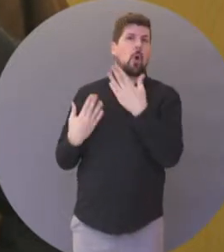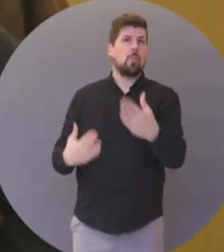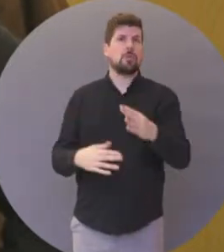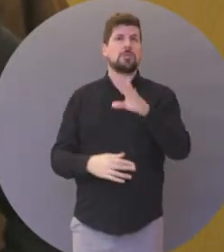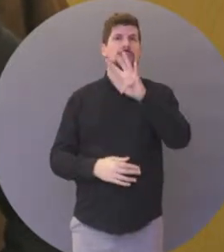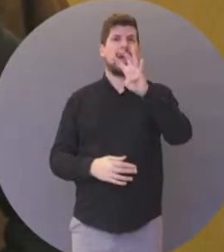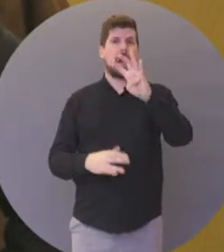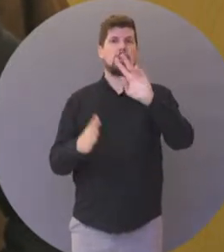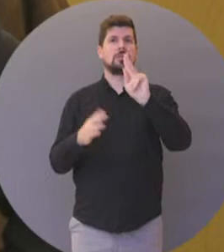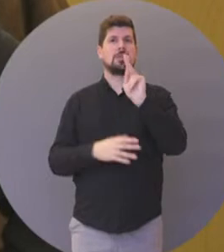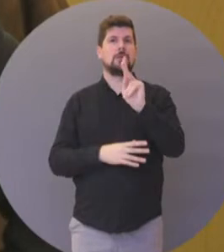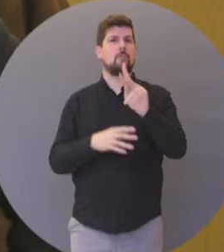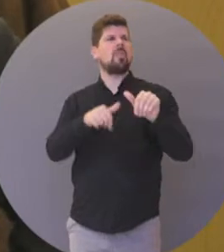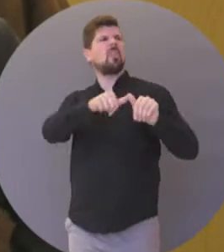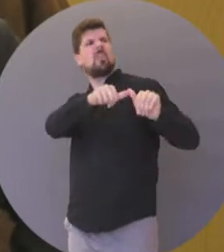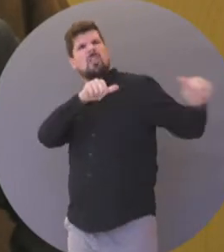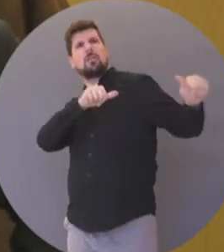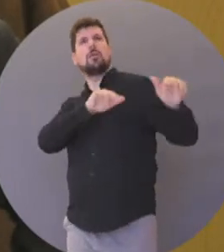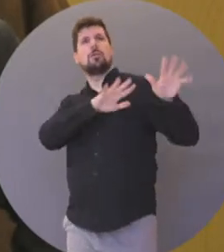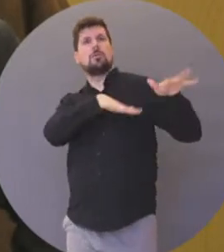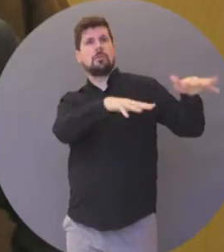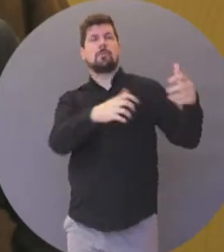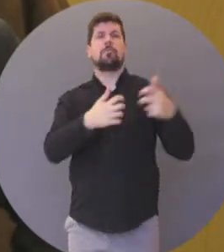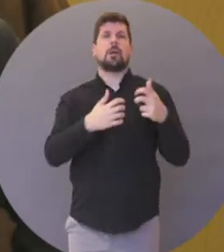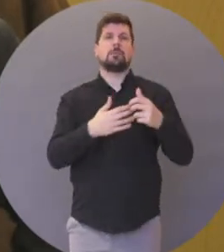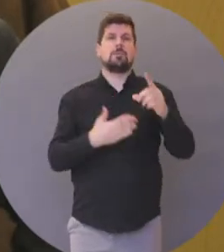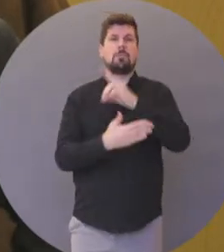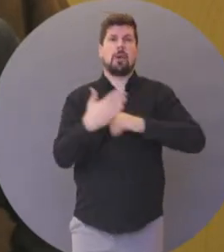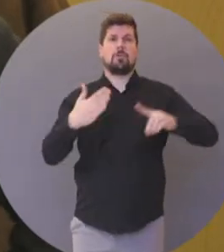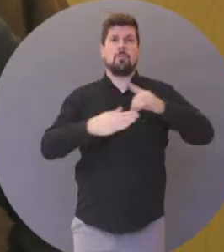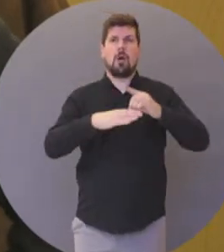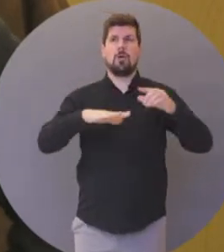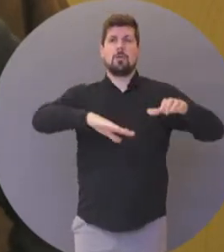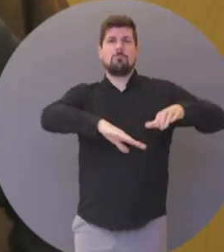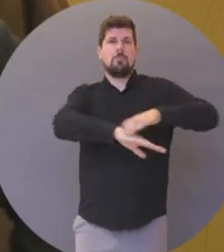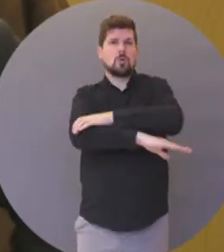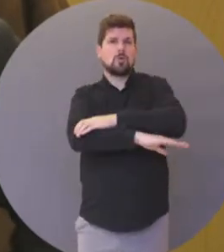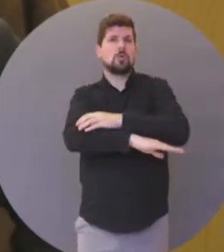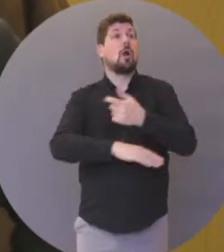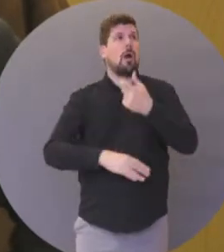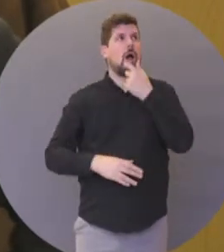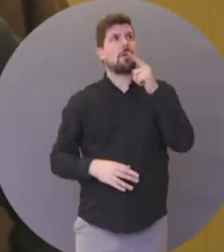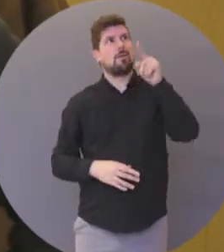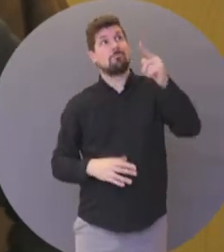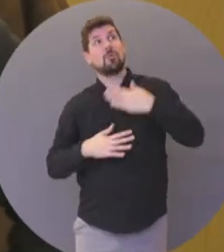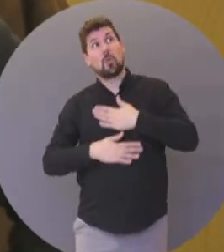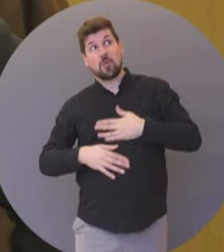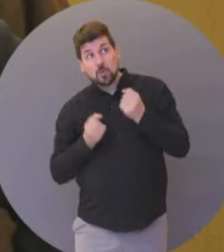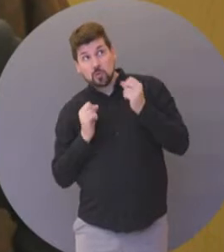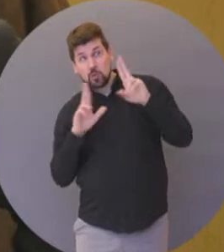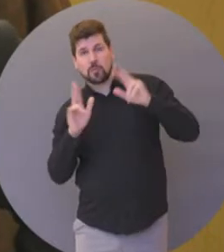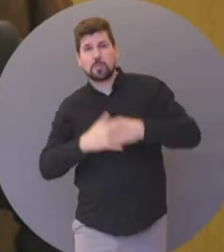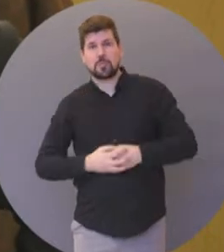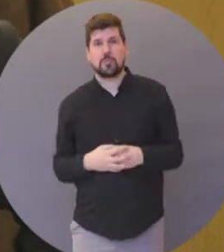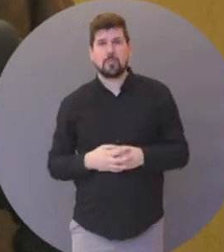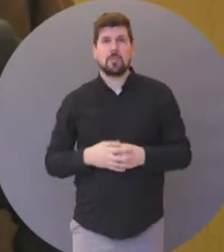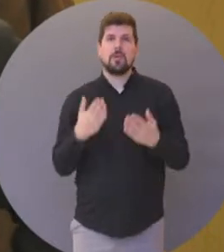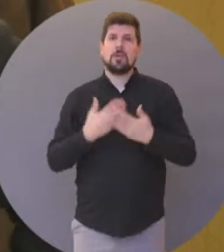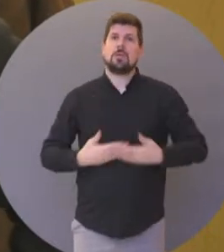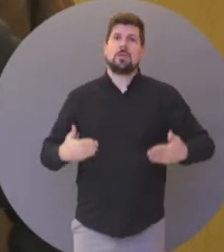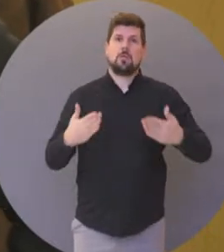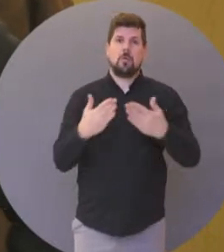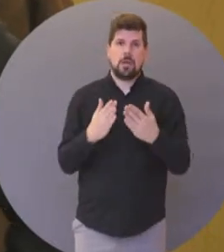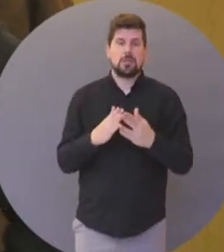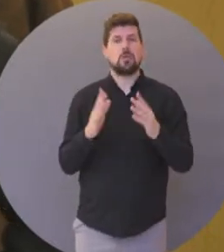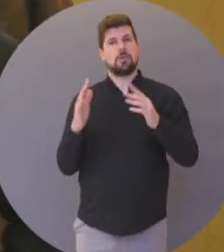de 40 km du littoral en Manche ce sont les Anglais qui vont être contents face à l'urgence climatique et énergétique pour